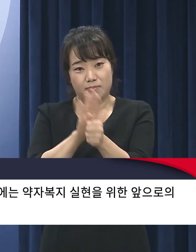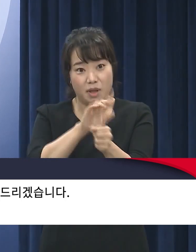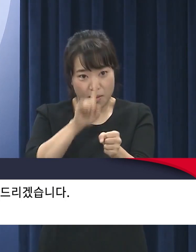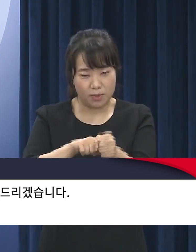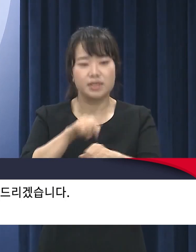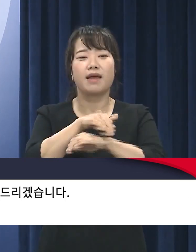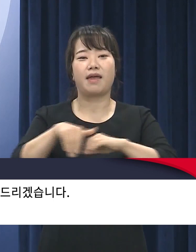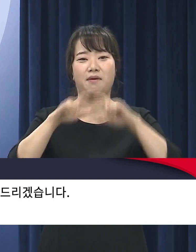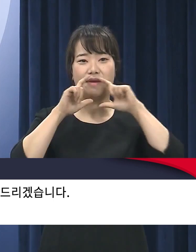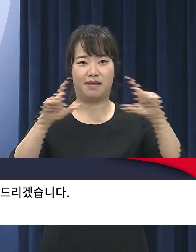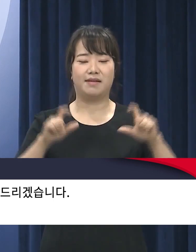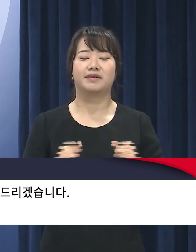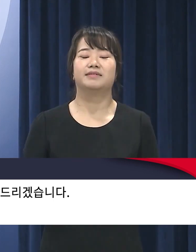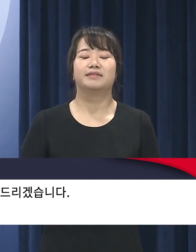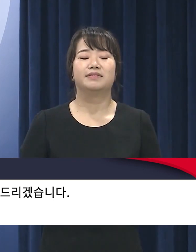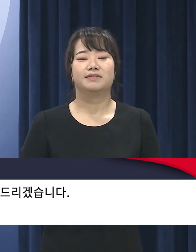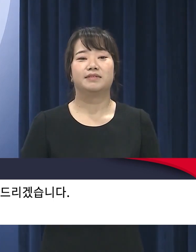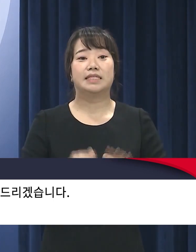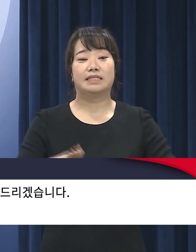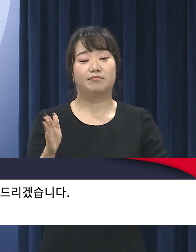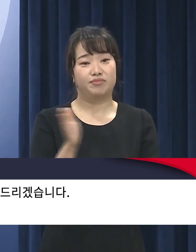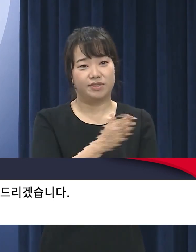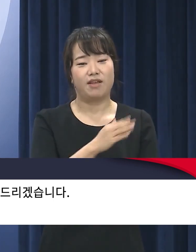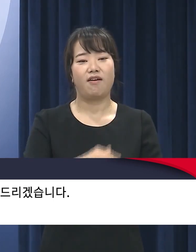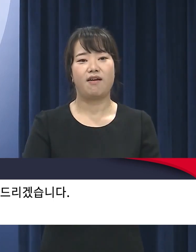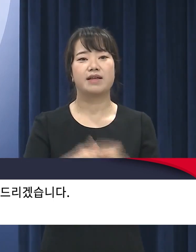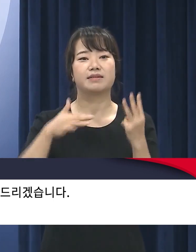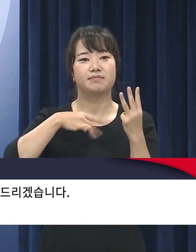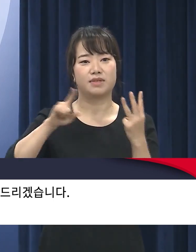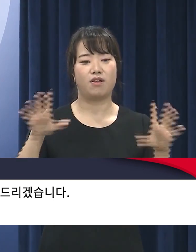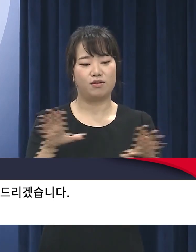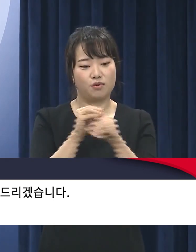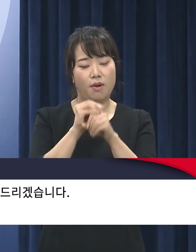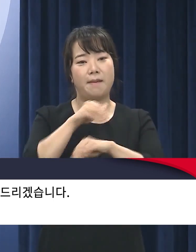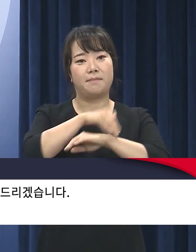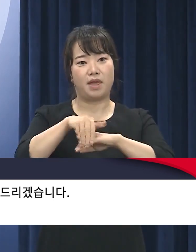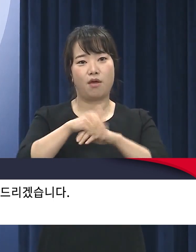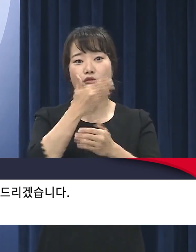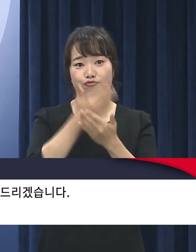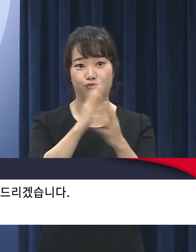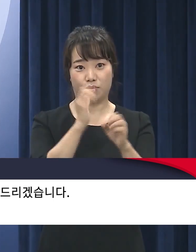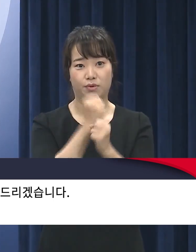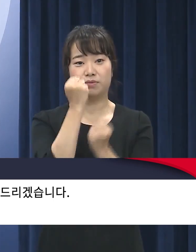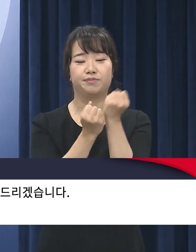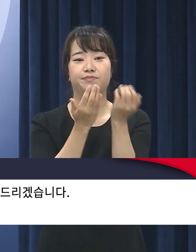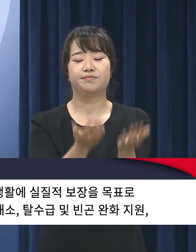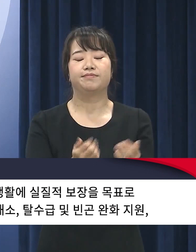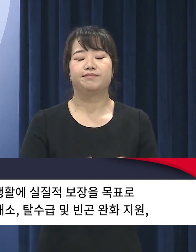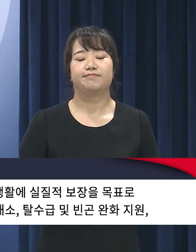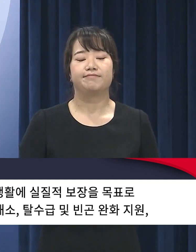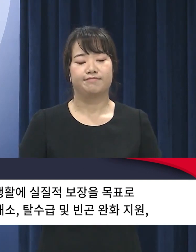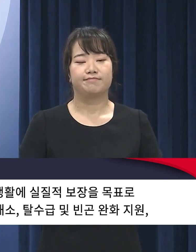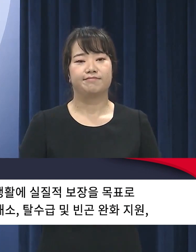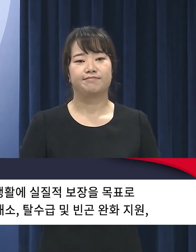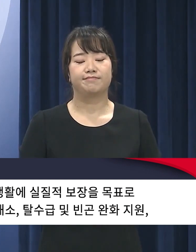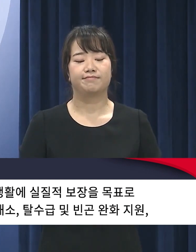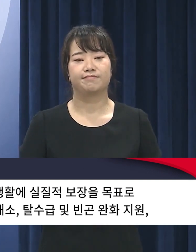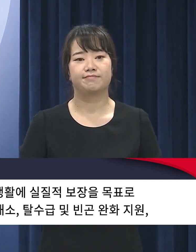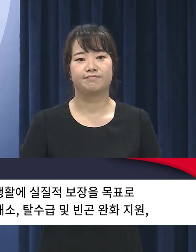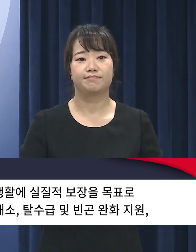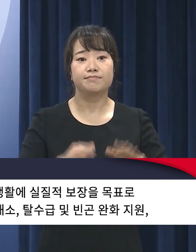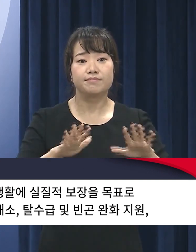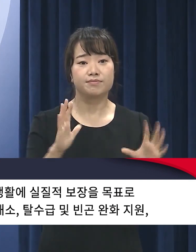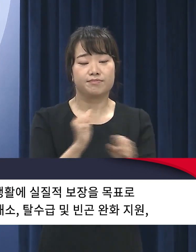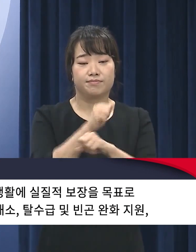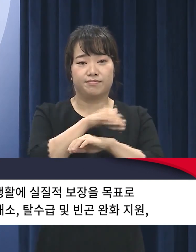과제를 담았습니다. 지금부터 제3차 종합계획의 주요 내용에 대해서 말씀드리겠습니다.